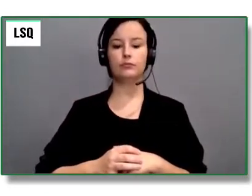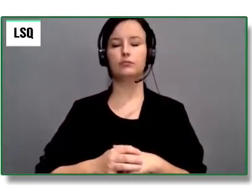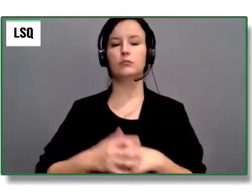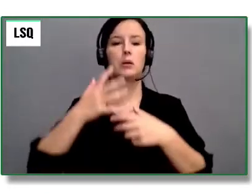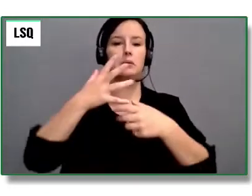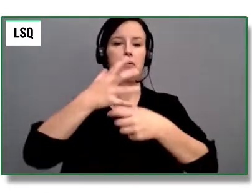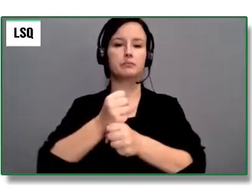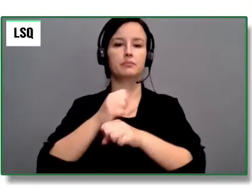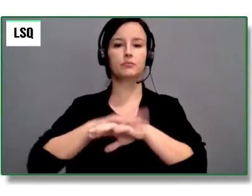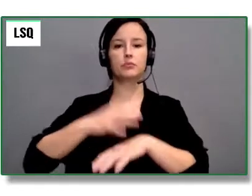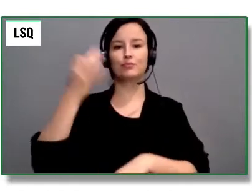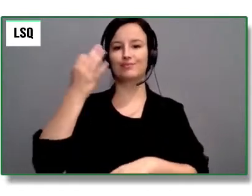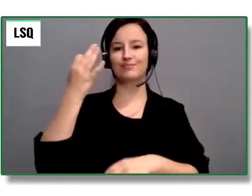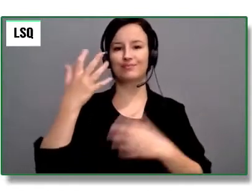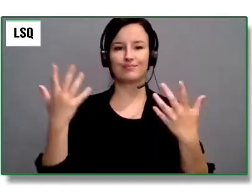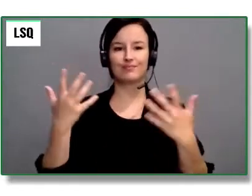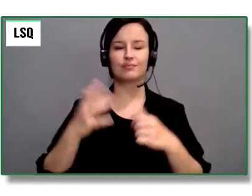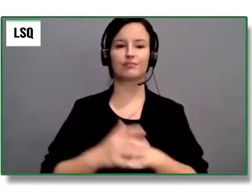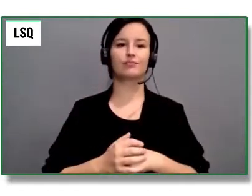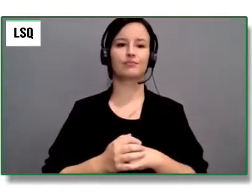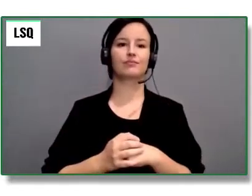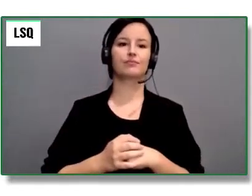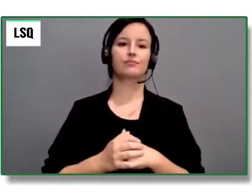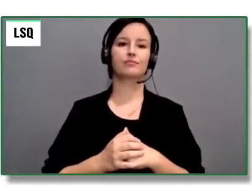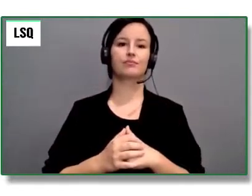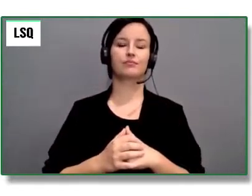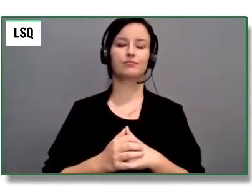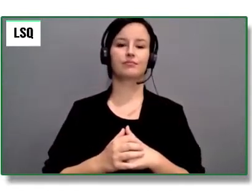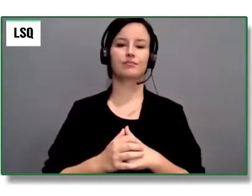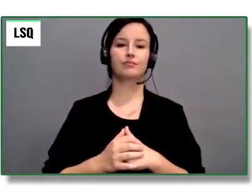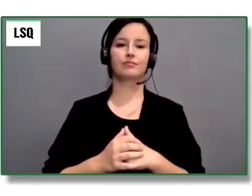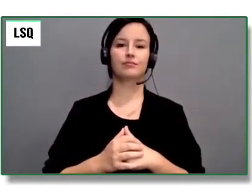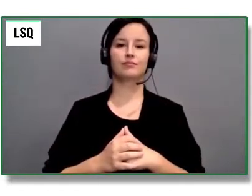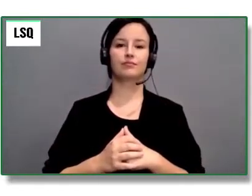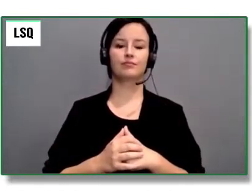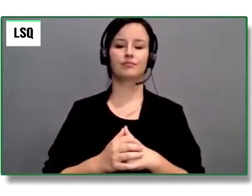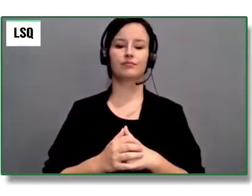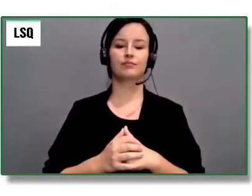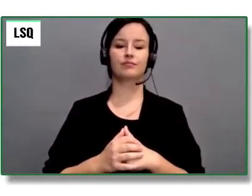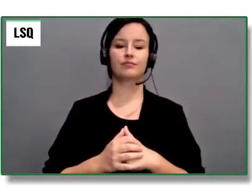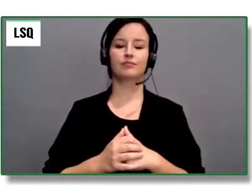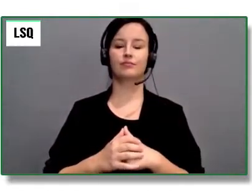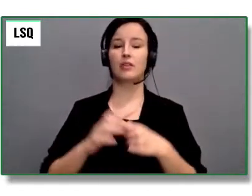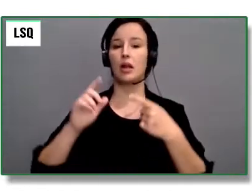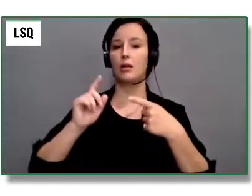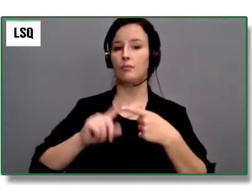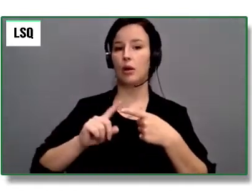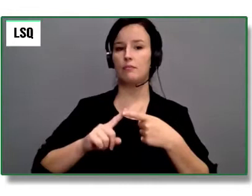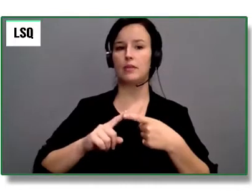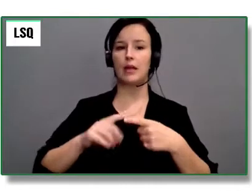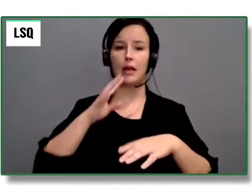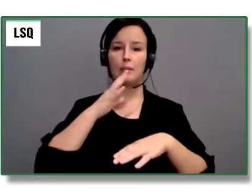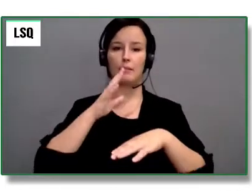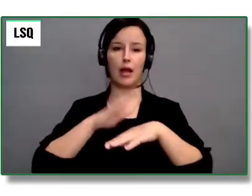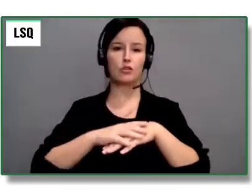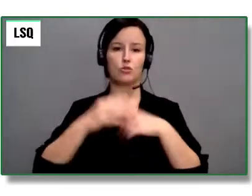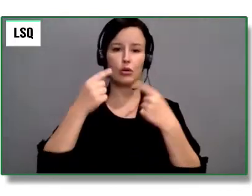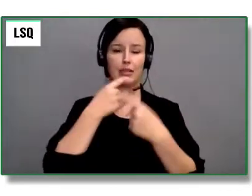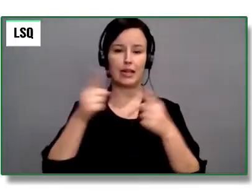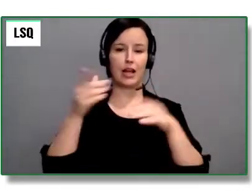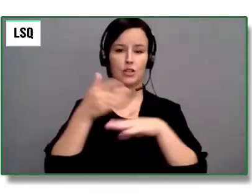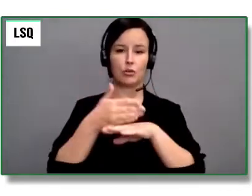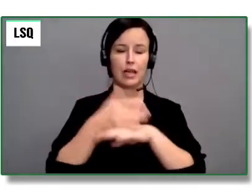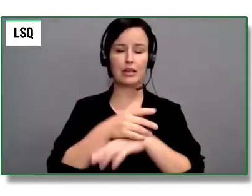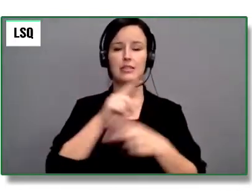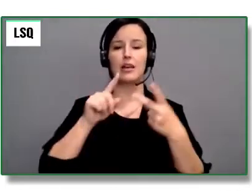co-présentation. L'ordre du jour donc est indiqué. D'abord, il y a une introduction qui inclut la déclaration d'accès,